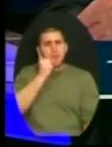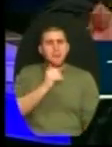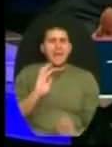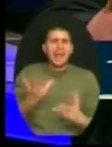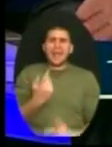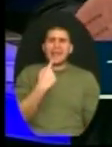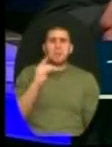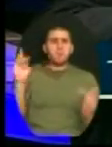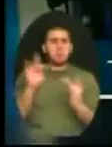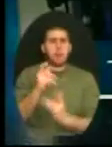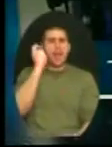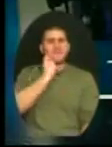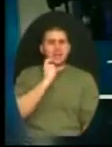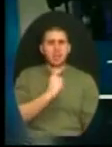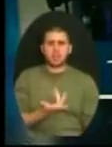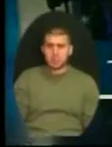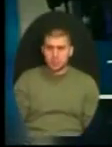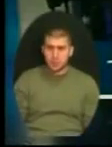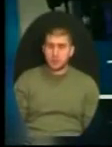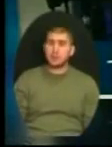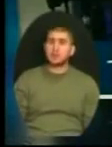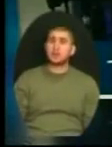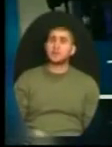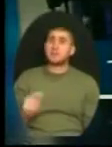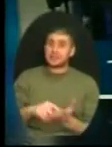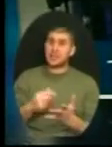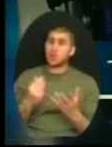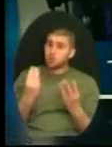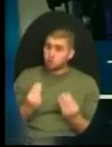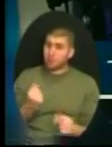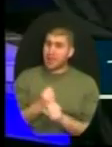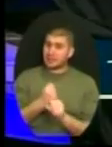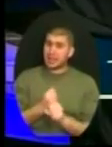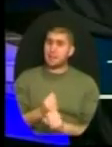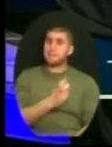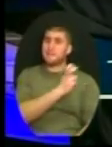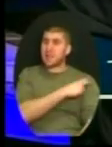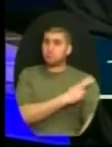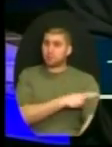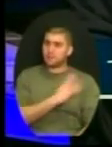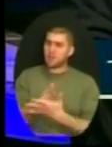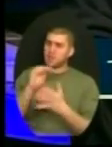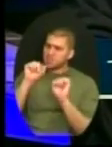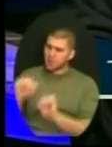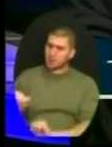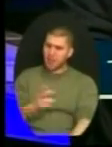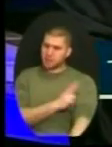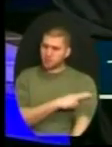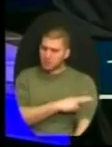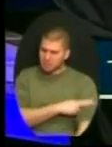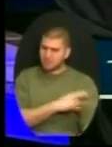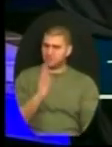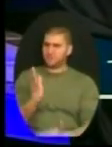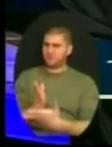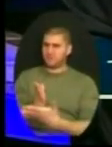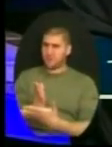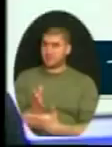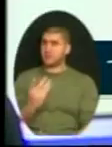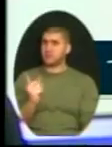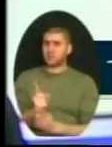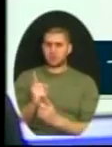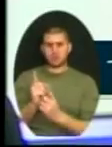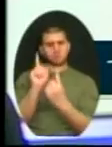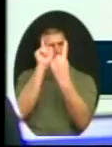מול העבריין הקטן, ולכן טוב עשה המפכ"ל שבא ותמך בשוטרים שלו